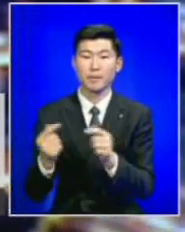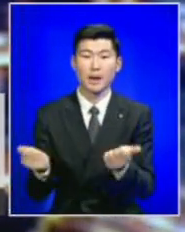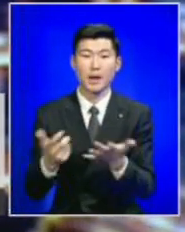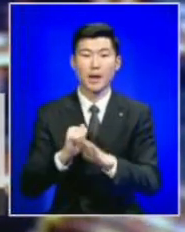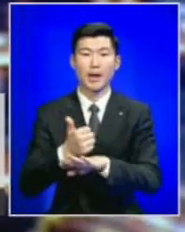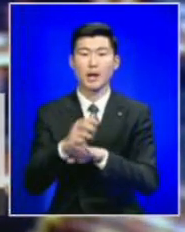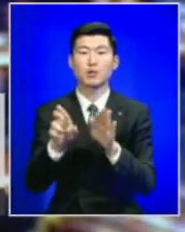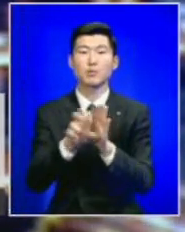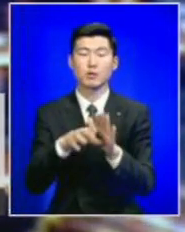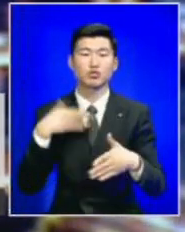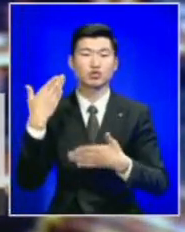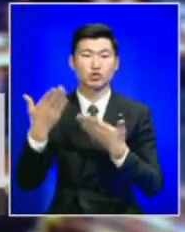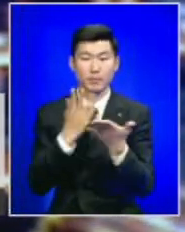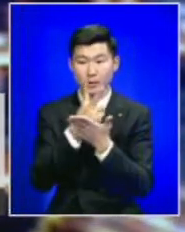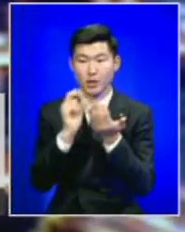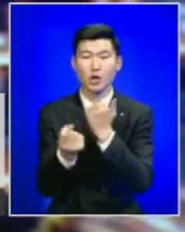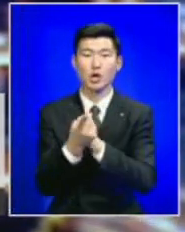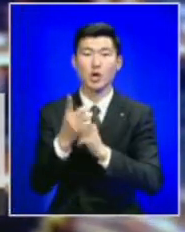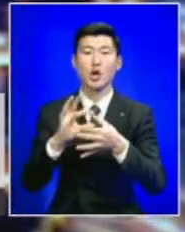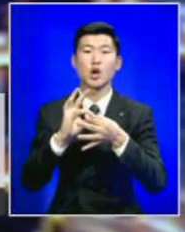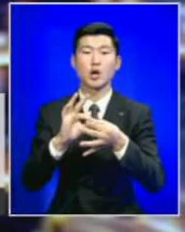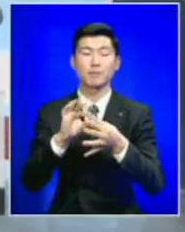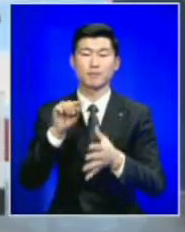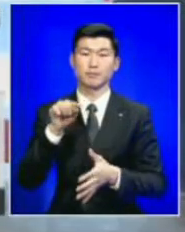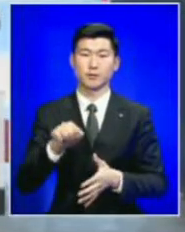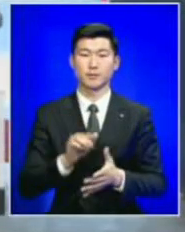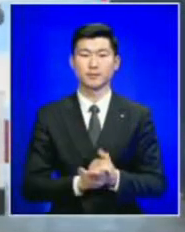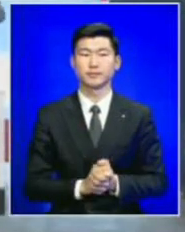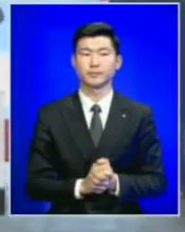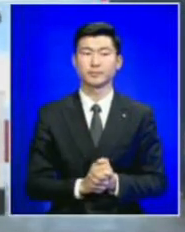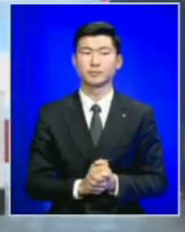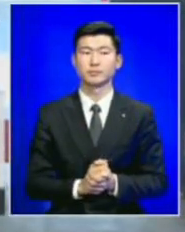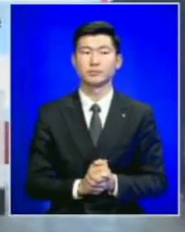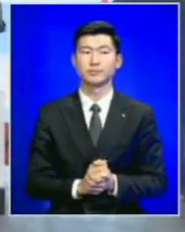аялах боломжийг олгож байгаагаараа ач холбогдолтой юм а.